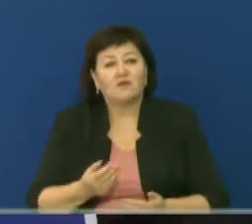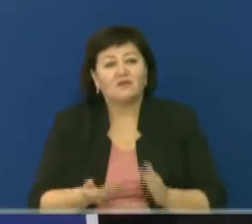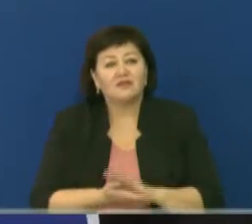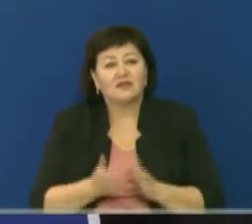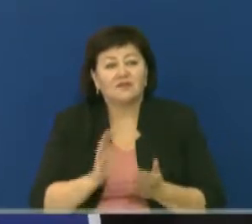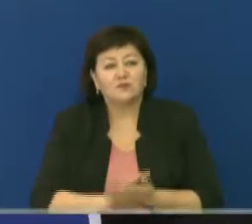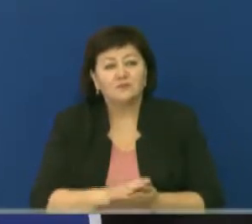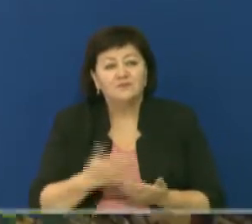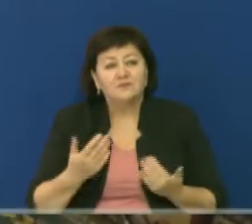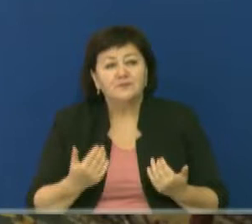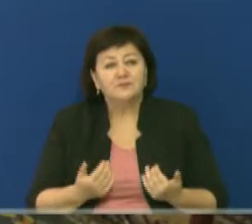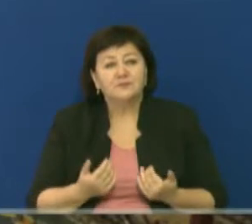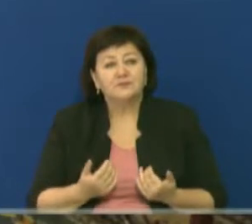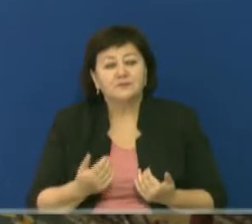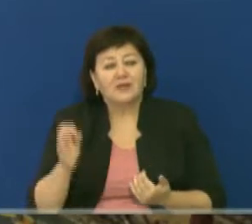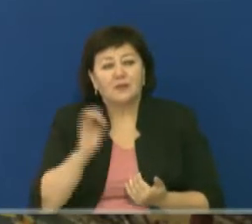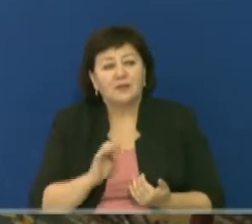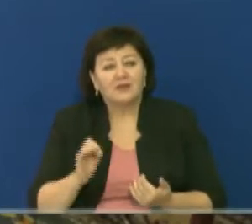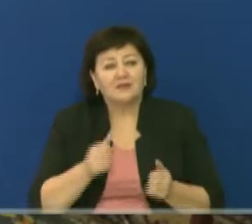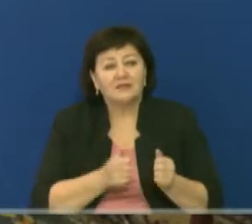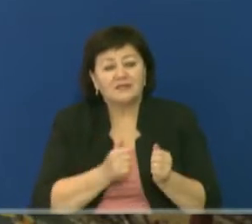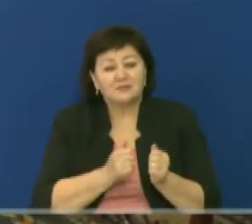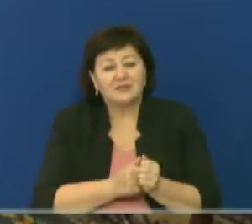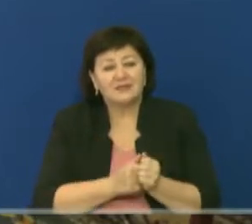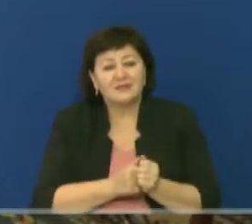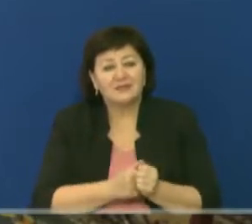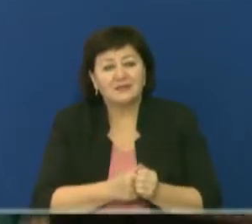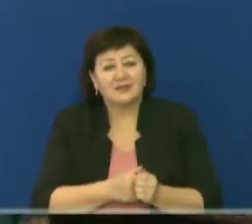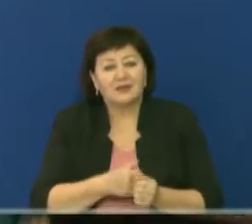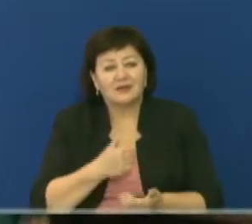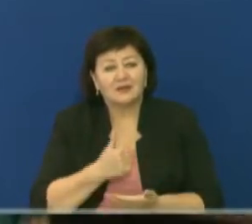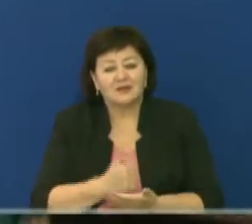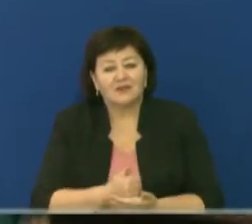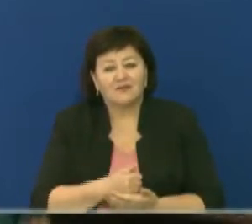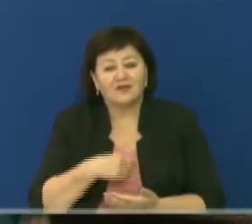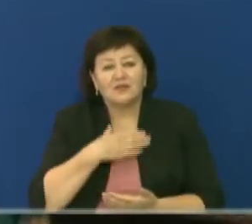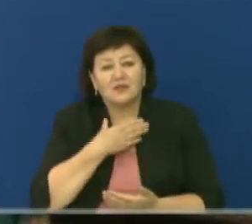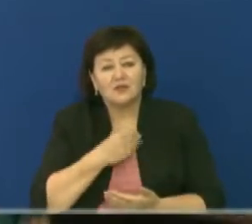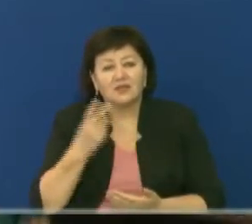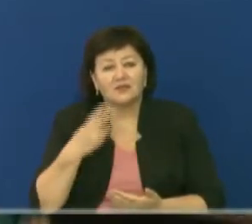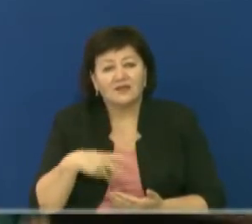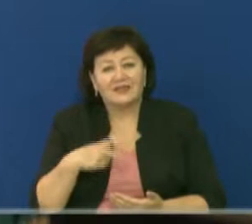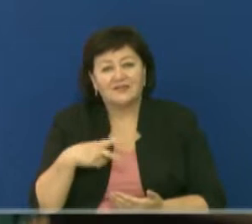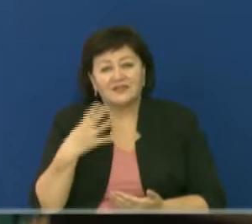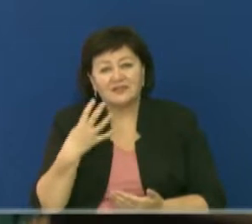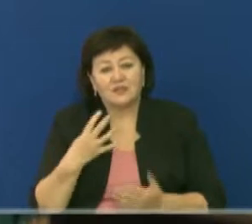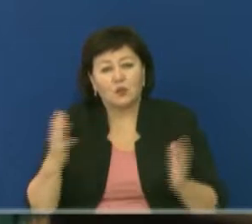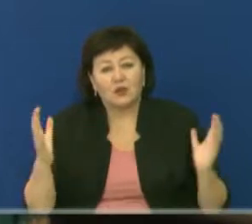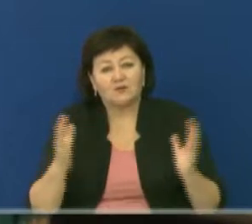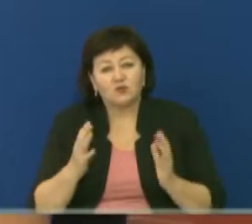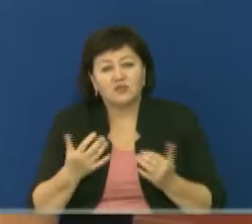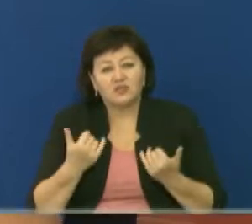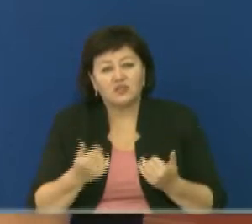принадлежащих компании «Семибас». По информации зама акима города Дмитрия Гарикова, таким образом на 23 маршрутах «Зеленого автопарка»